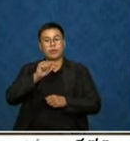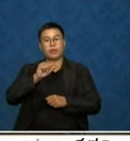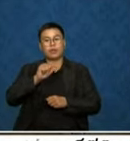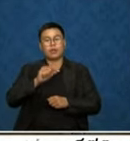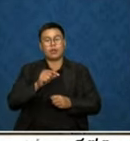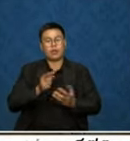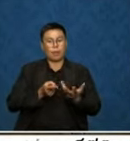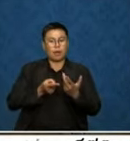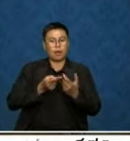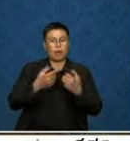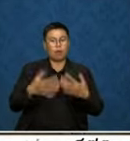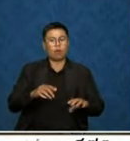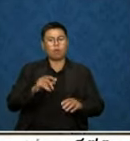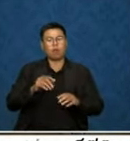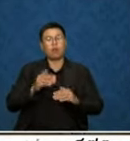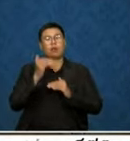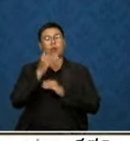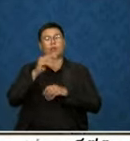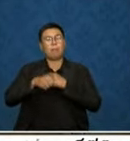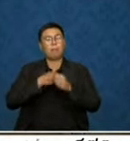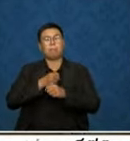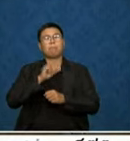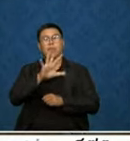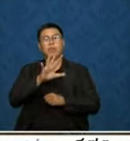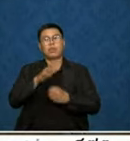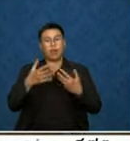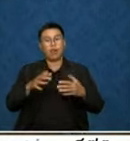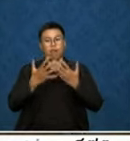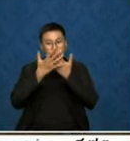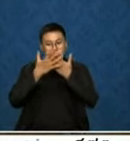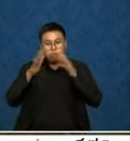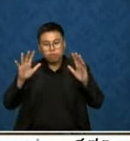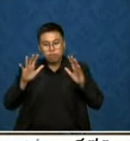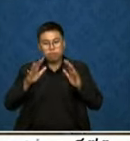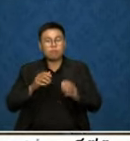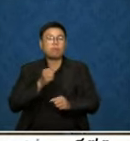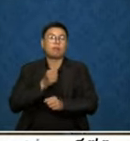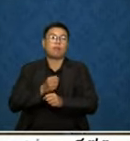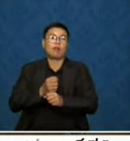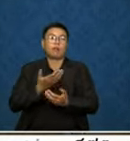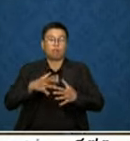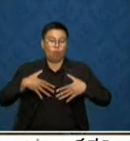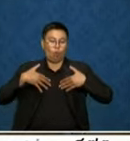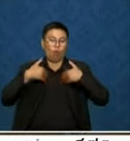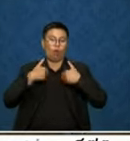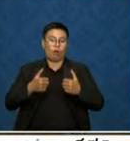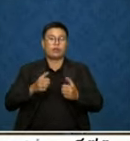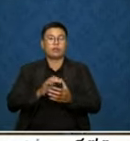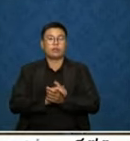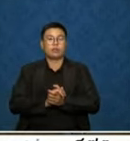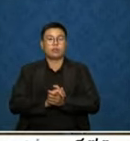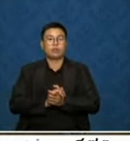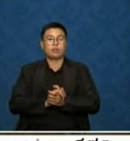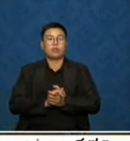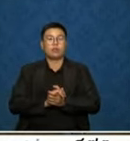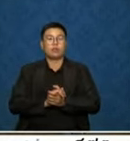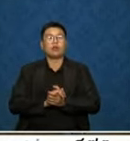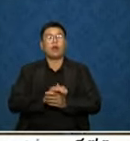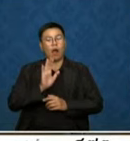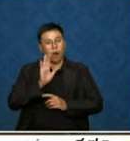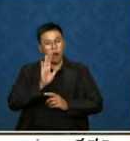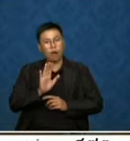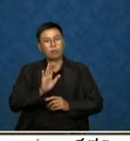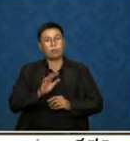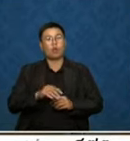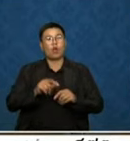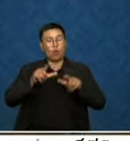5ปีแล้วท่านก็ออกมาเพราะฉะนั้นเป็นไปได้ไหมครับท่านประธานอย่าเสนอลดโทษค